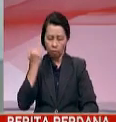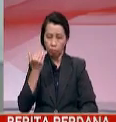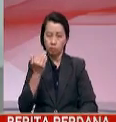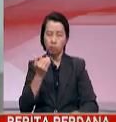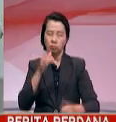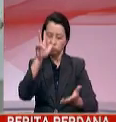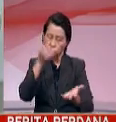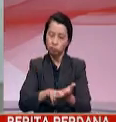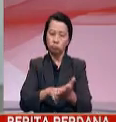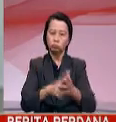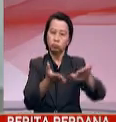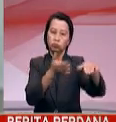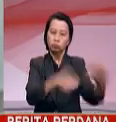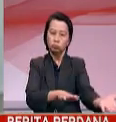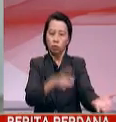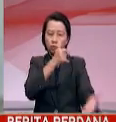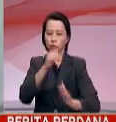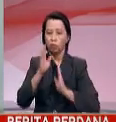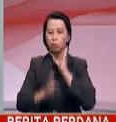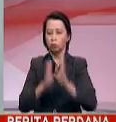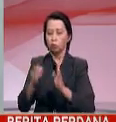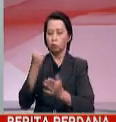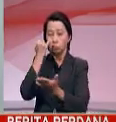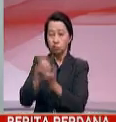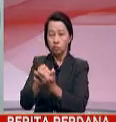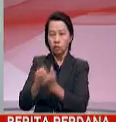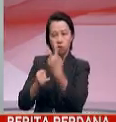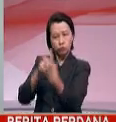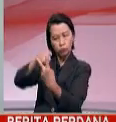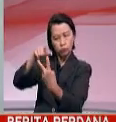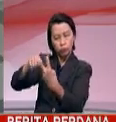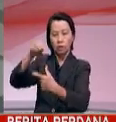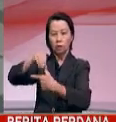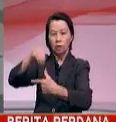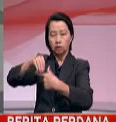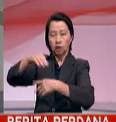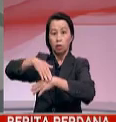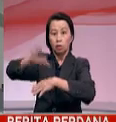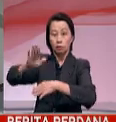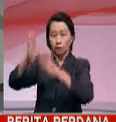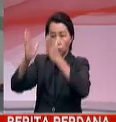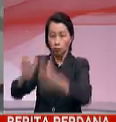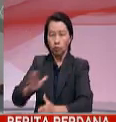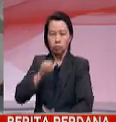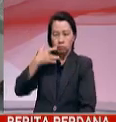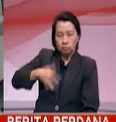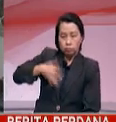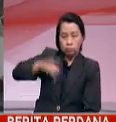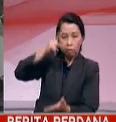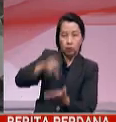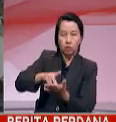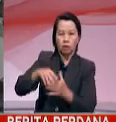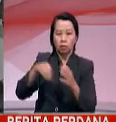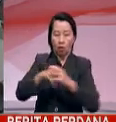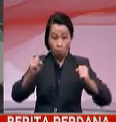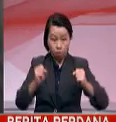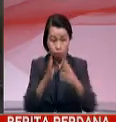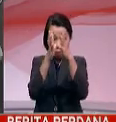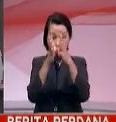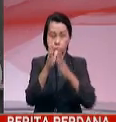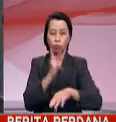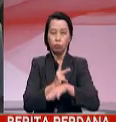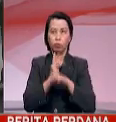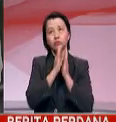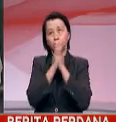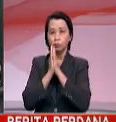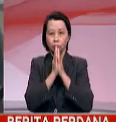kematian Muhammad Adib disebabkan perbuatan jenayah yang dilakukan dua atau lebih individu tidak dikenali dalam insiden rusuhan di Kuil Sri